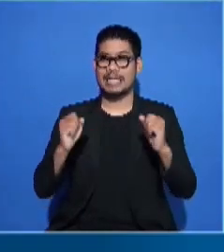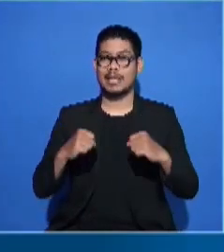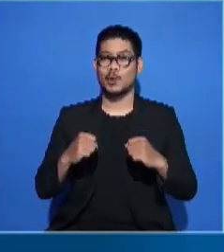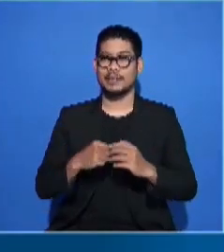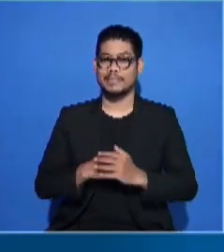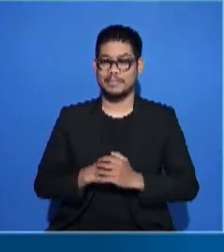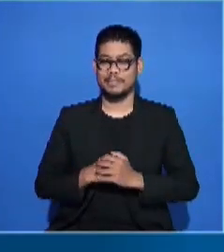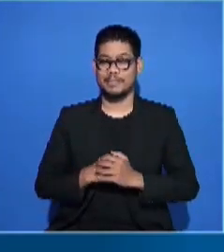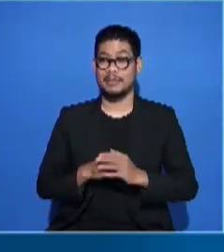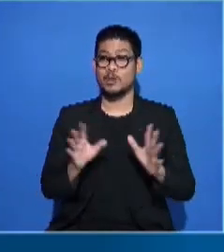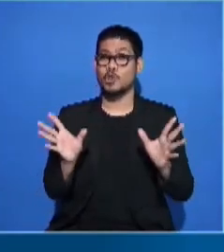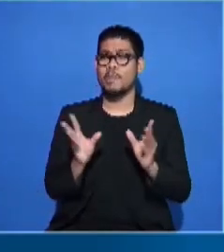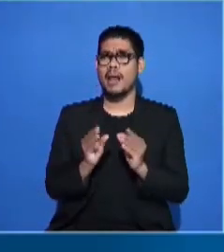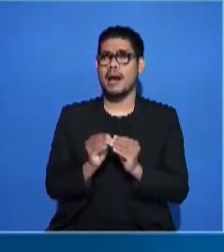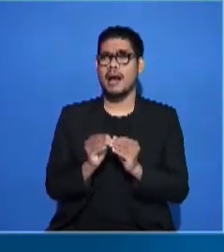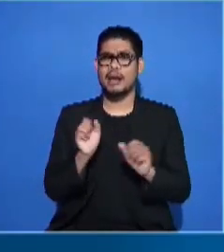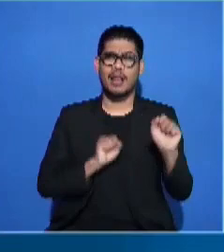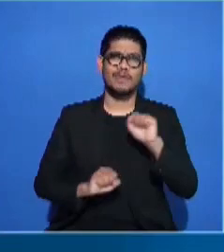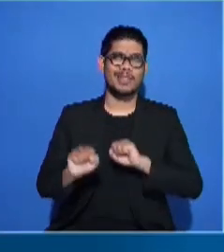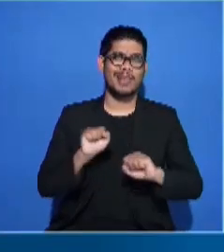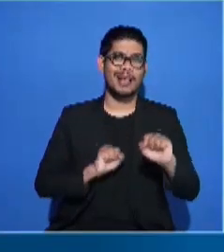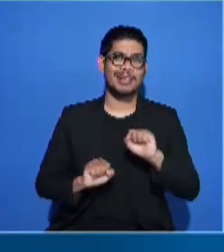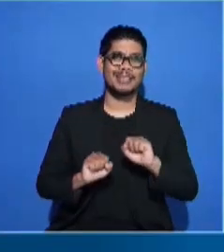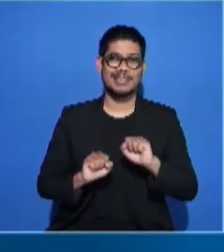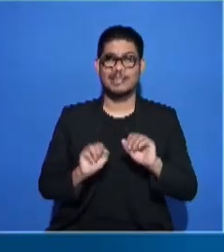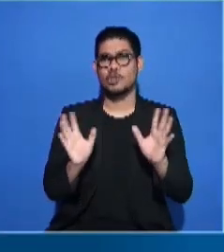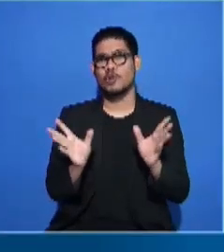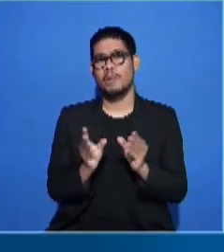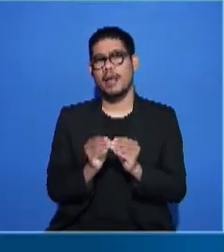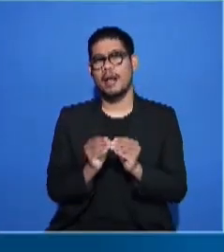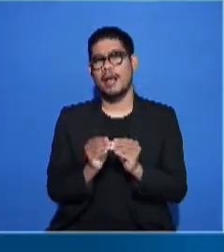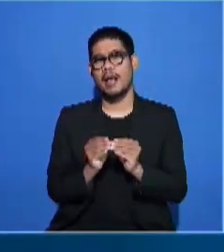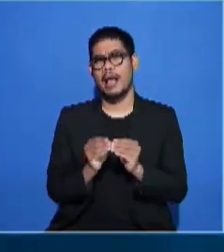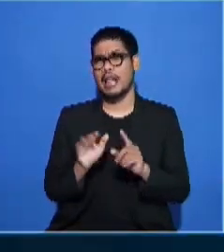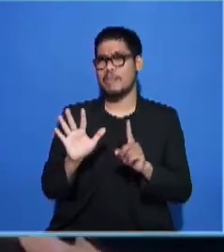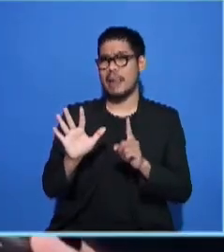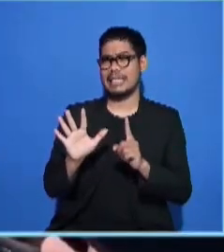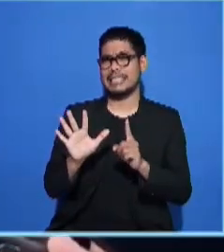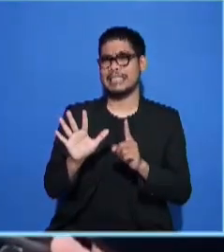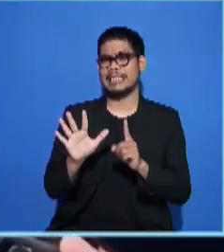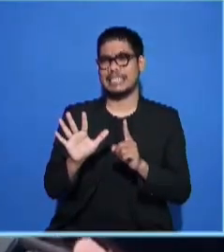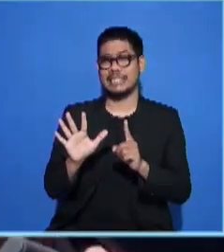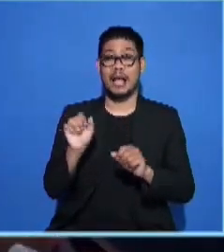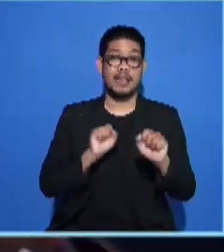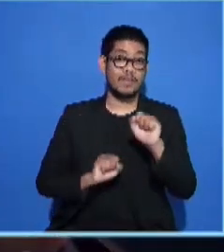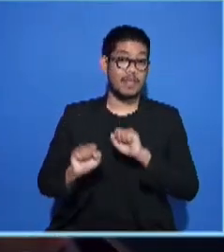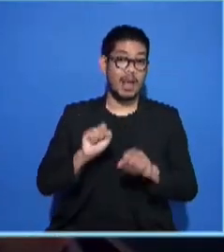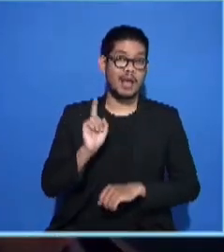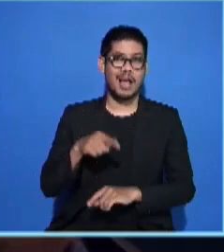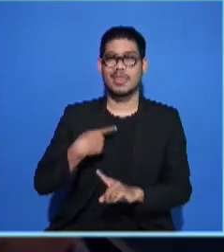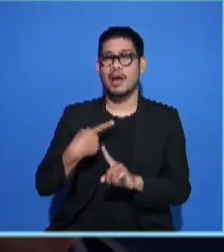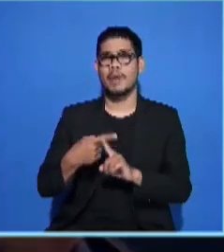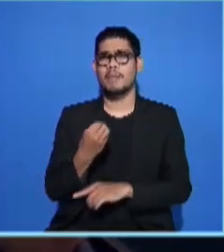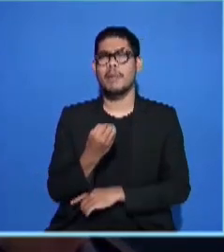Total adegan berapa penambahan tadi, Den? Untuk total penambahan tetap 15 poin, 15 adegan dengan tambahan beberapa poin